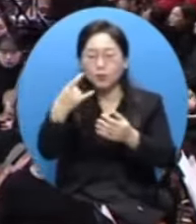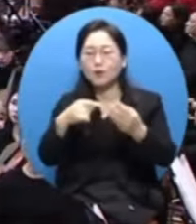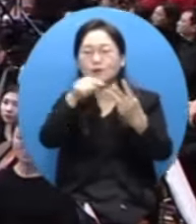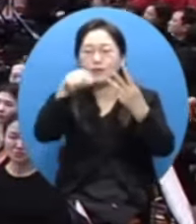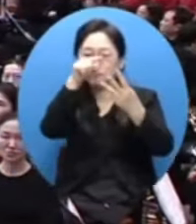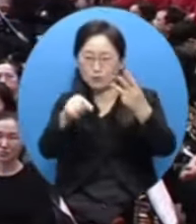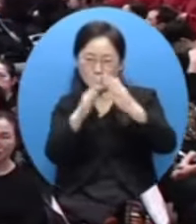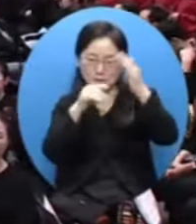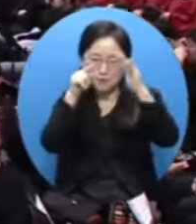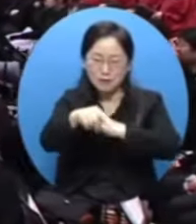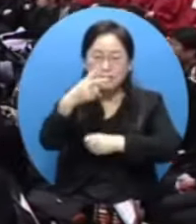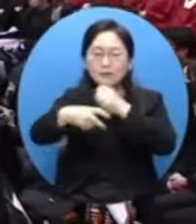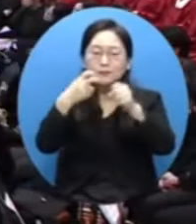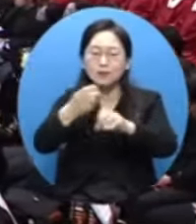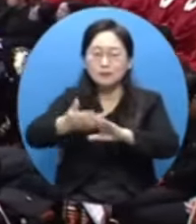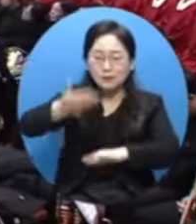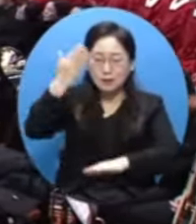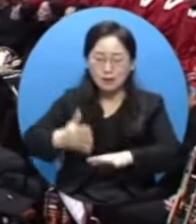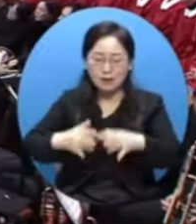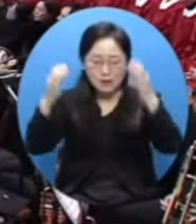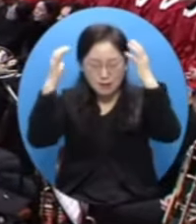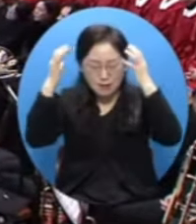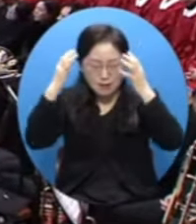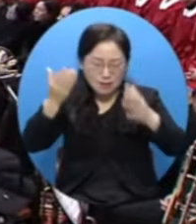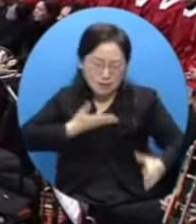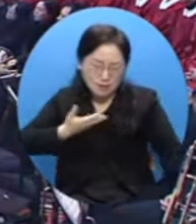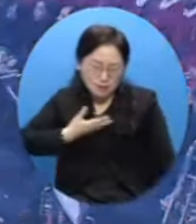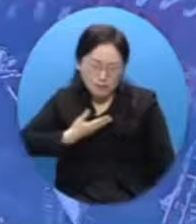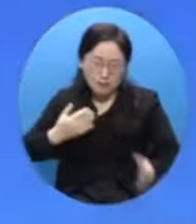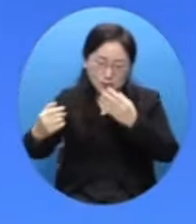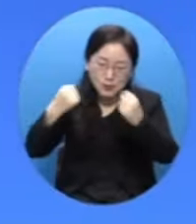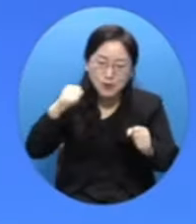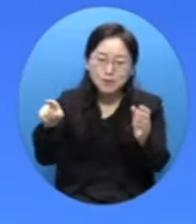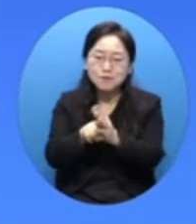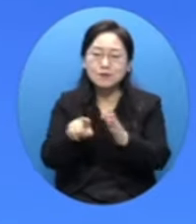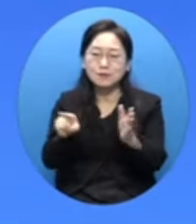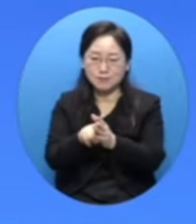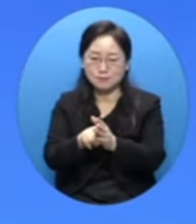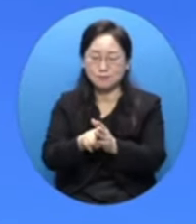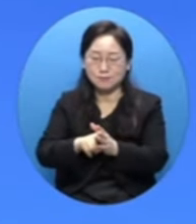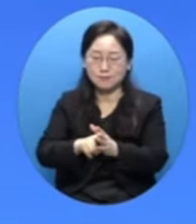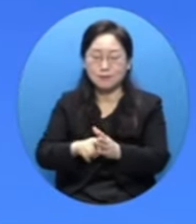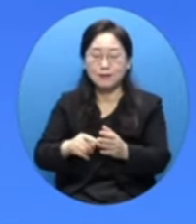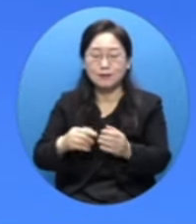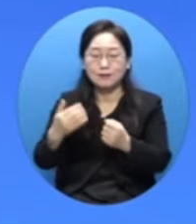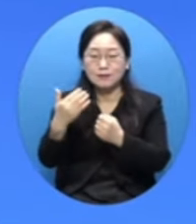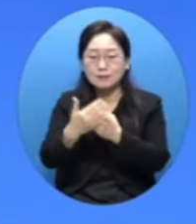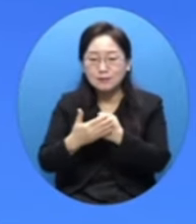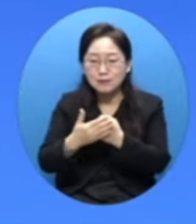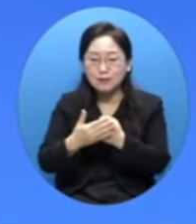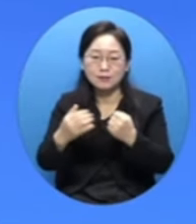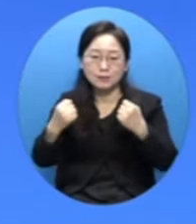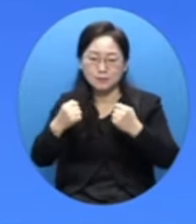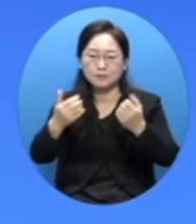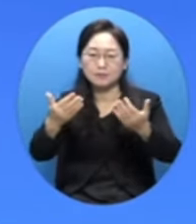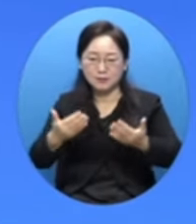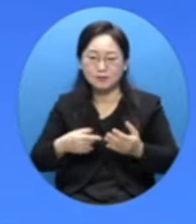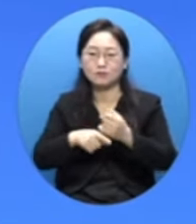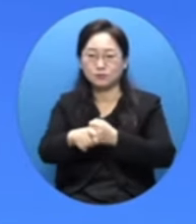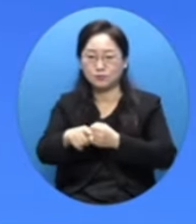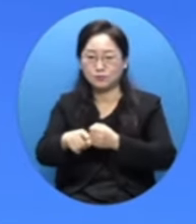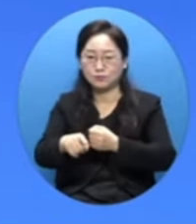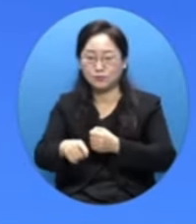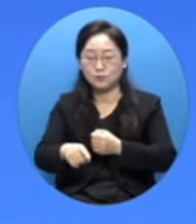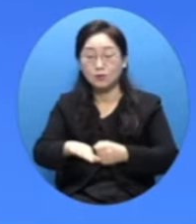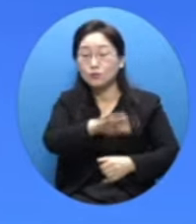20년 동안 말할 수 없는 고난과 연단을 받으면서도 믿음으로 지켜낼 수 있는 그 힘과 은혜를 가져다 주었던 것입니다.